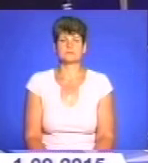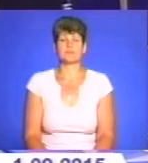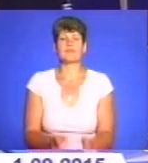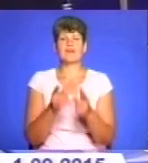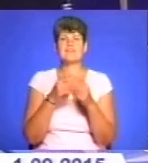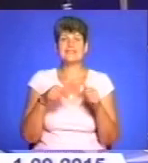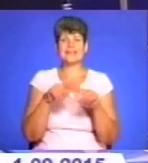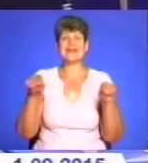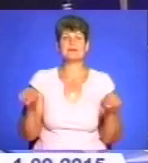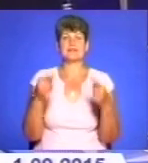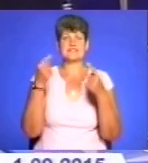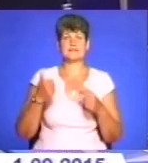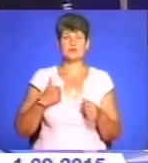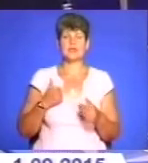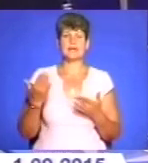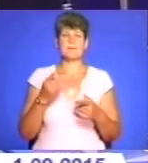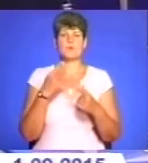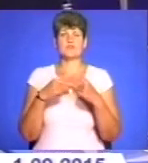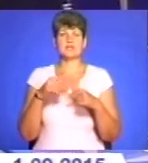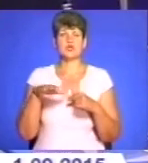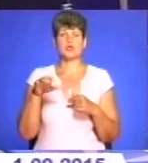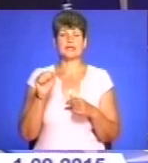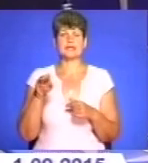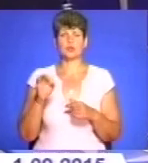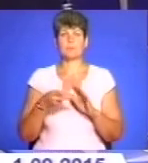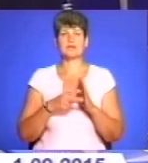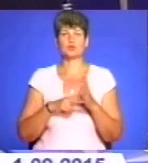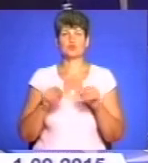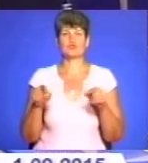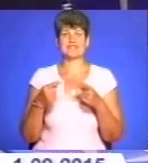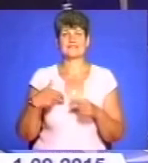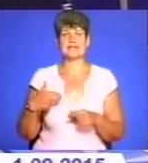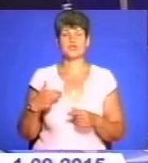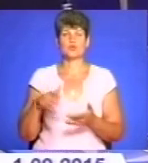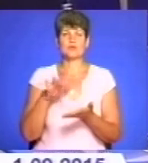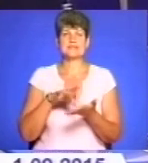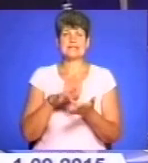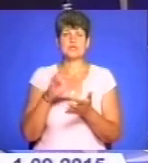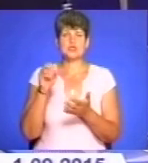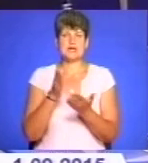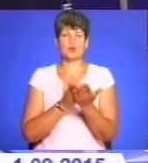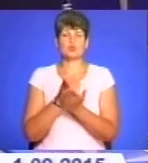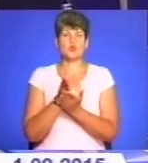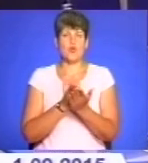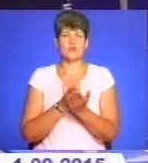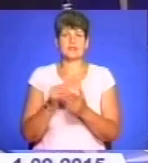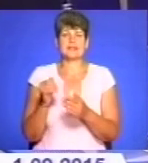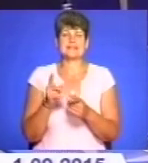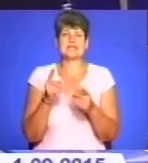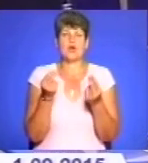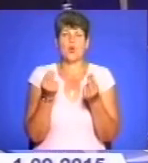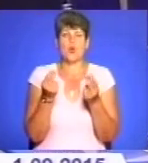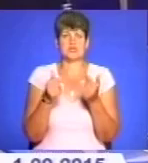Відділення реабілітації для військових, які повертаються із зони АТО, планують створити у Залішівському центрі соціального обслуговування. За